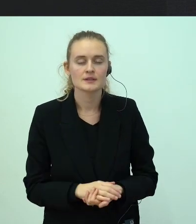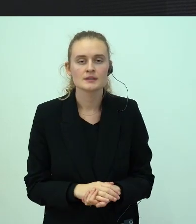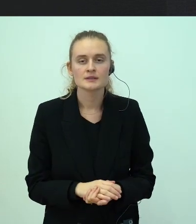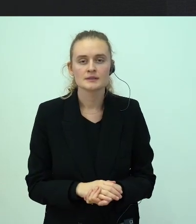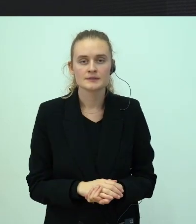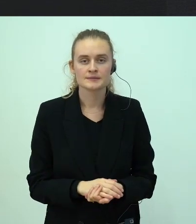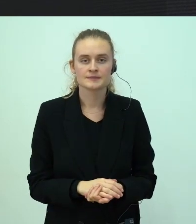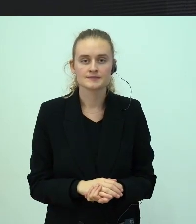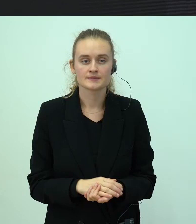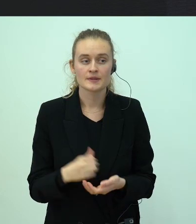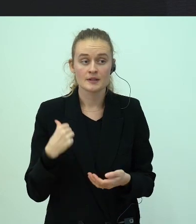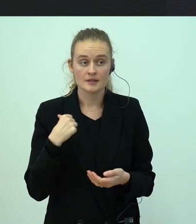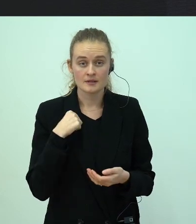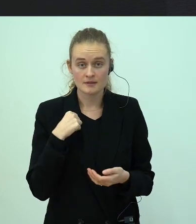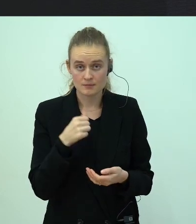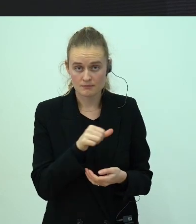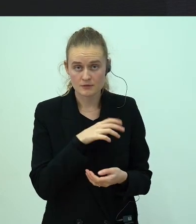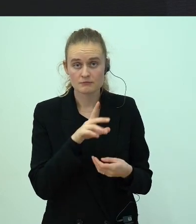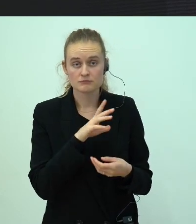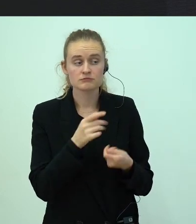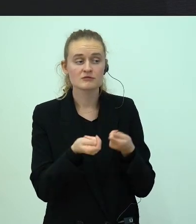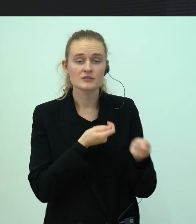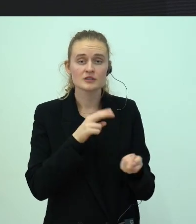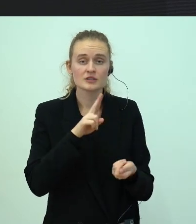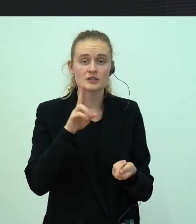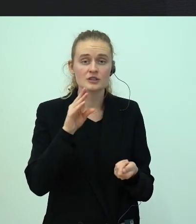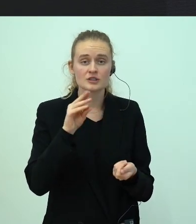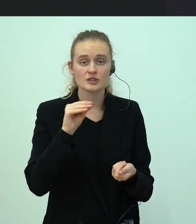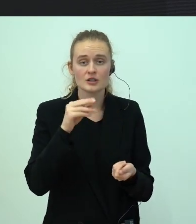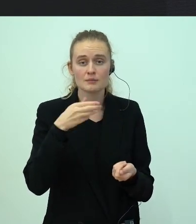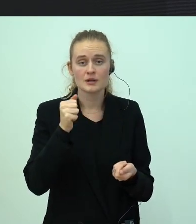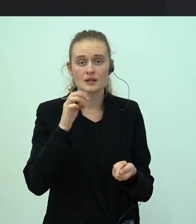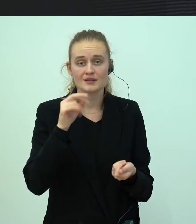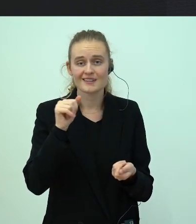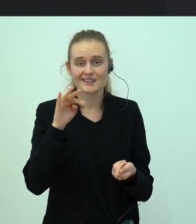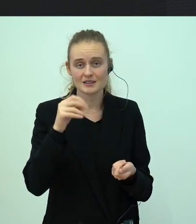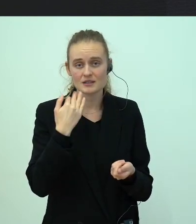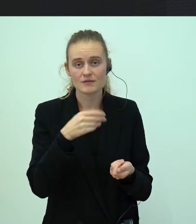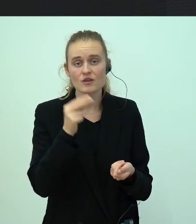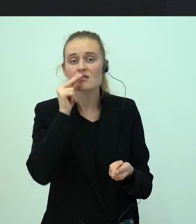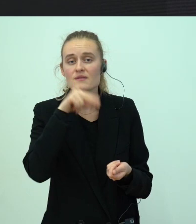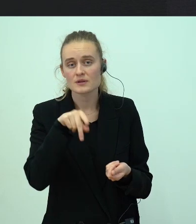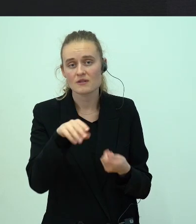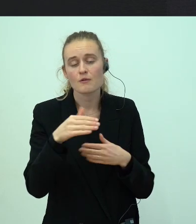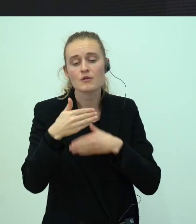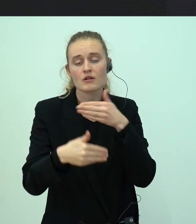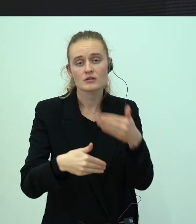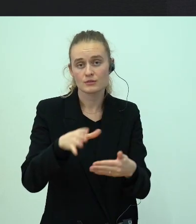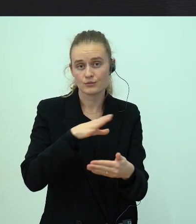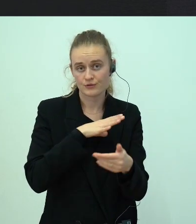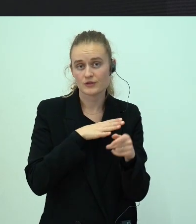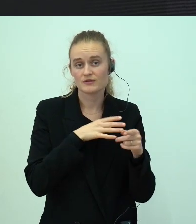Jūs pats vadovaujate Žemaitaičio apkaltos procesui. Pakartosiu klausimą.